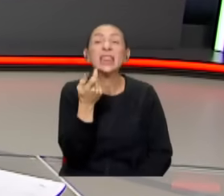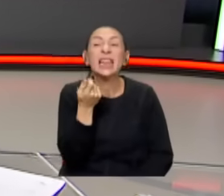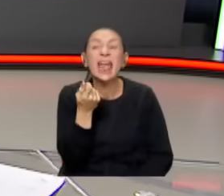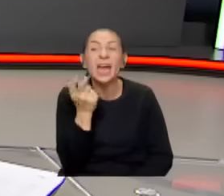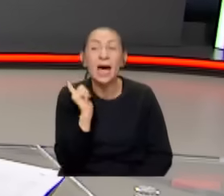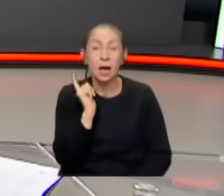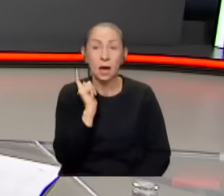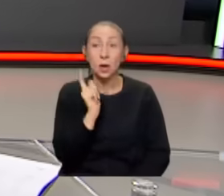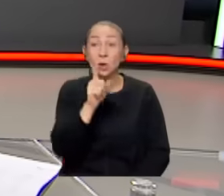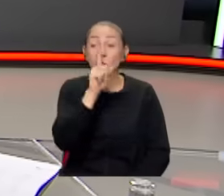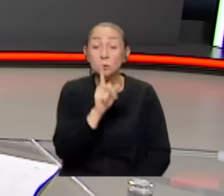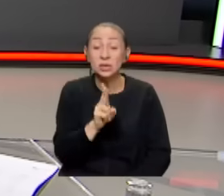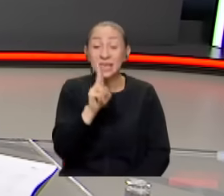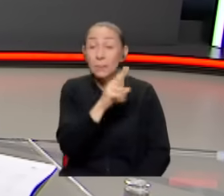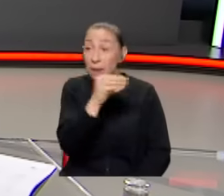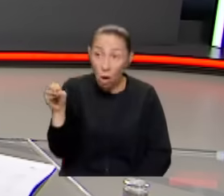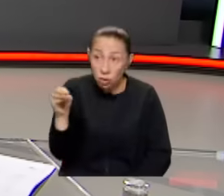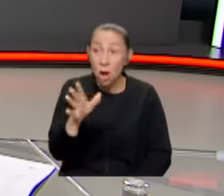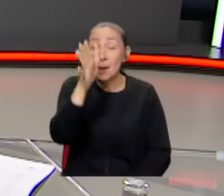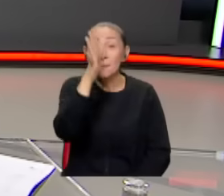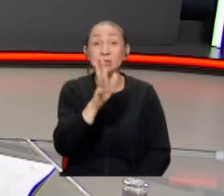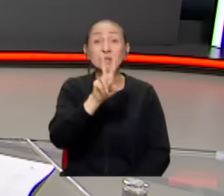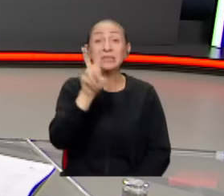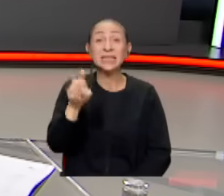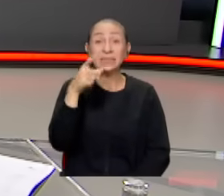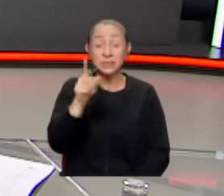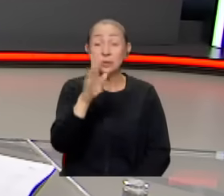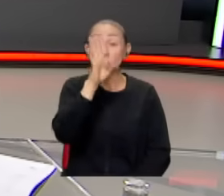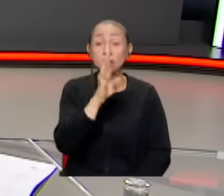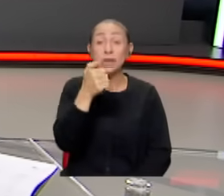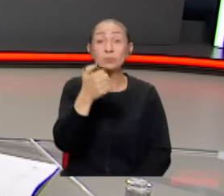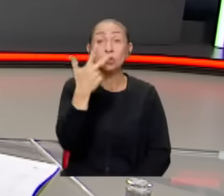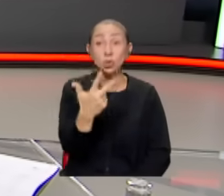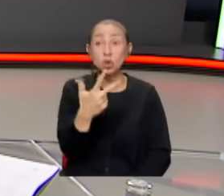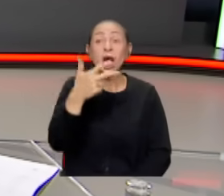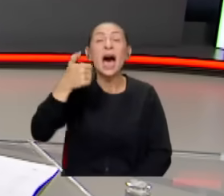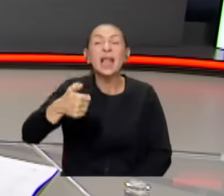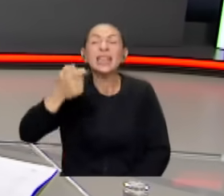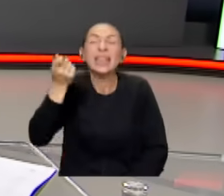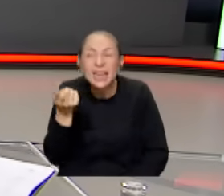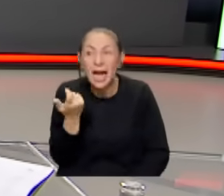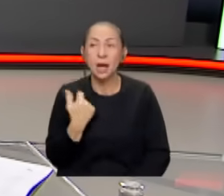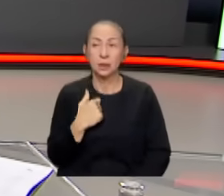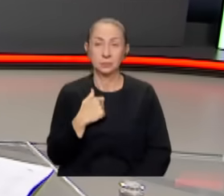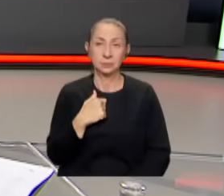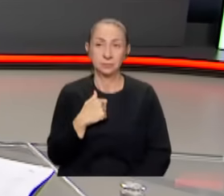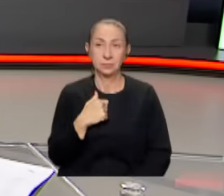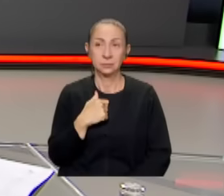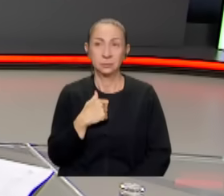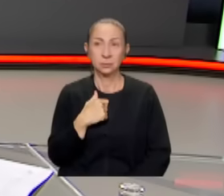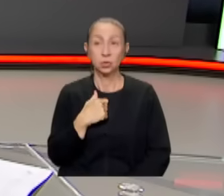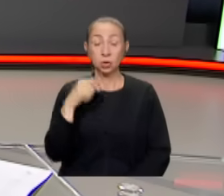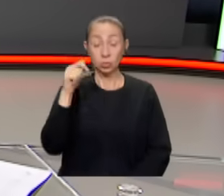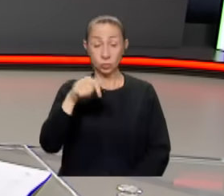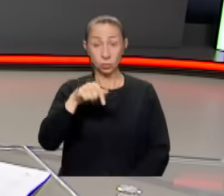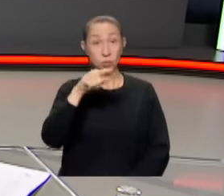lira 107 M 528. 463 altın lira